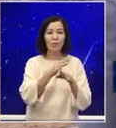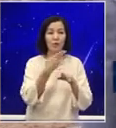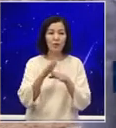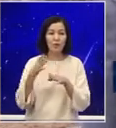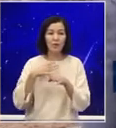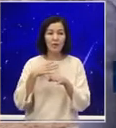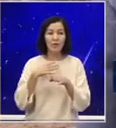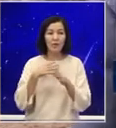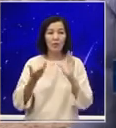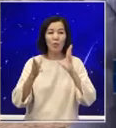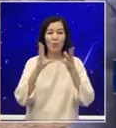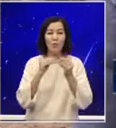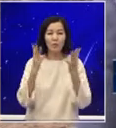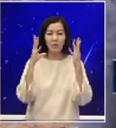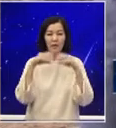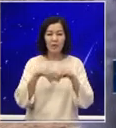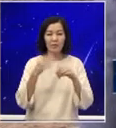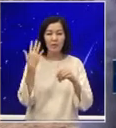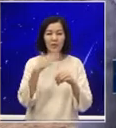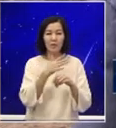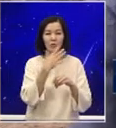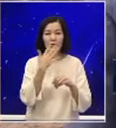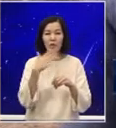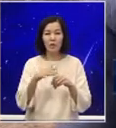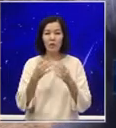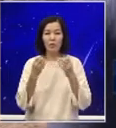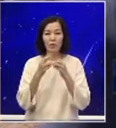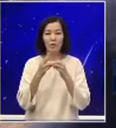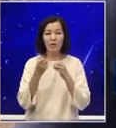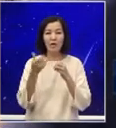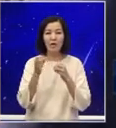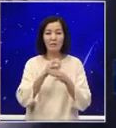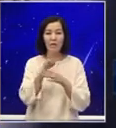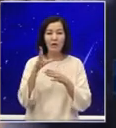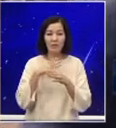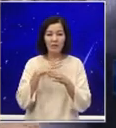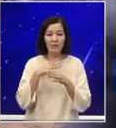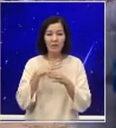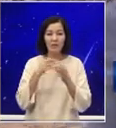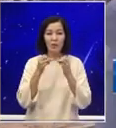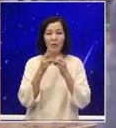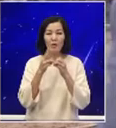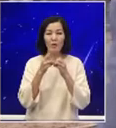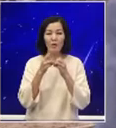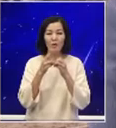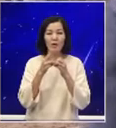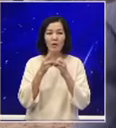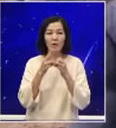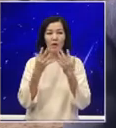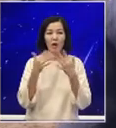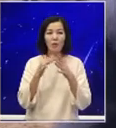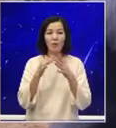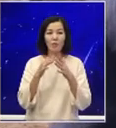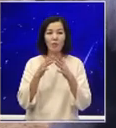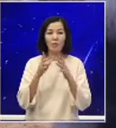24 селық округ санайтын болсақ, онда 50-де 12 селық округ түгел газмен қамтамасыз етілген 12 округ бар. Ал неге аз деген